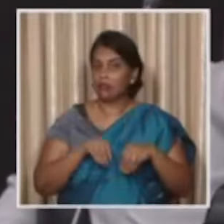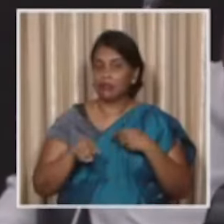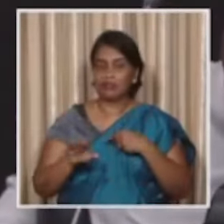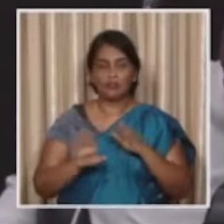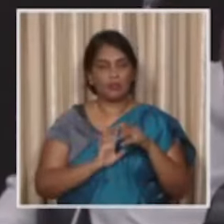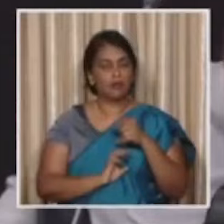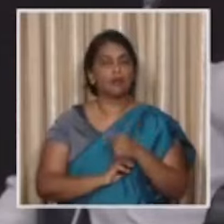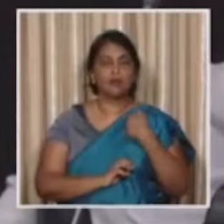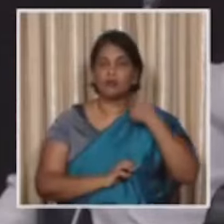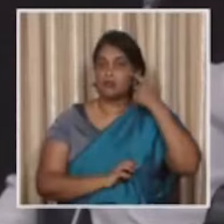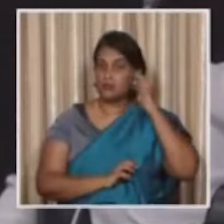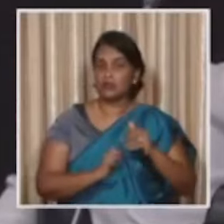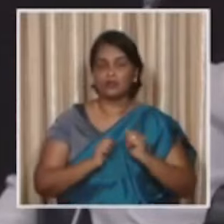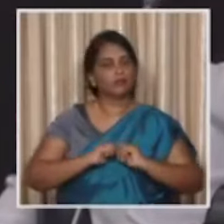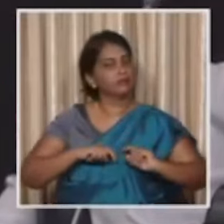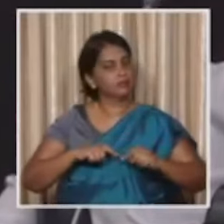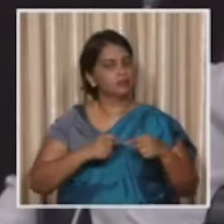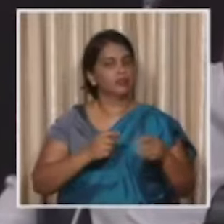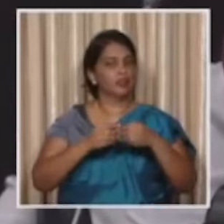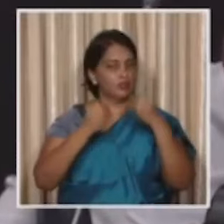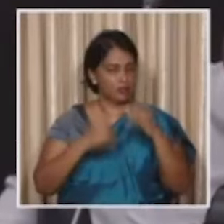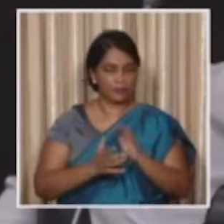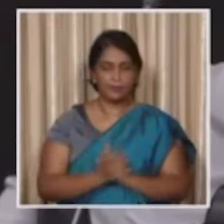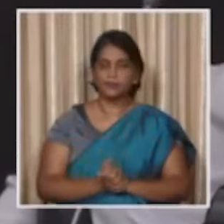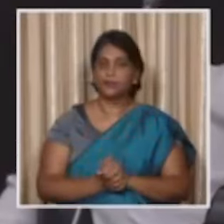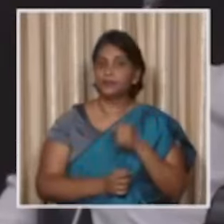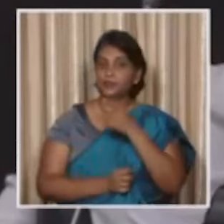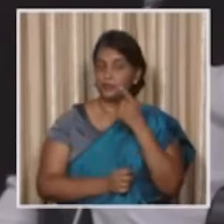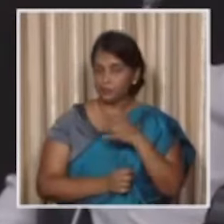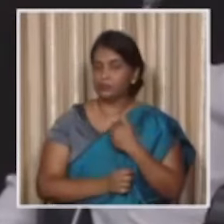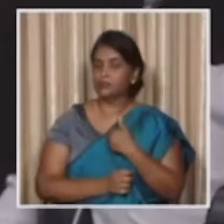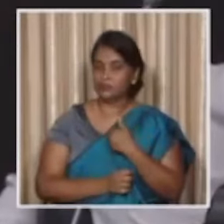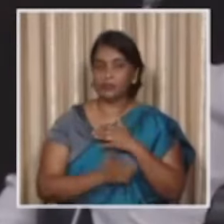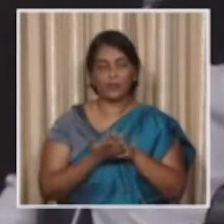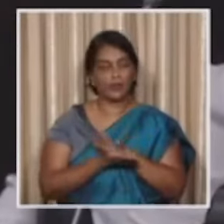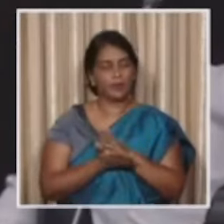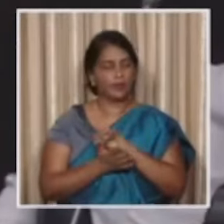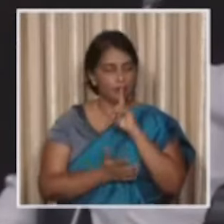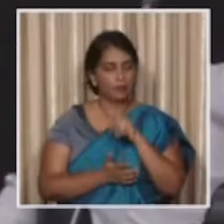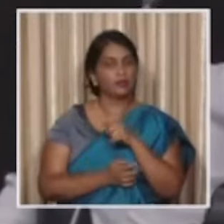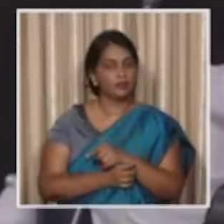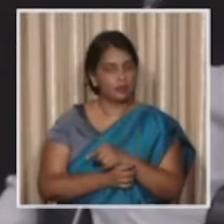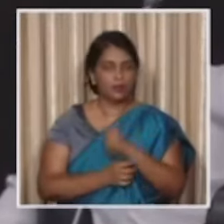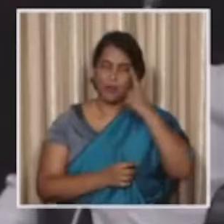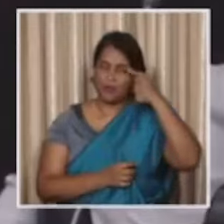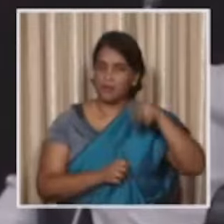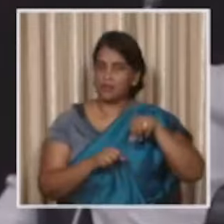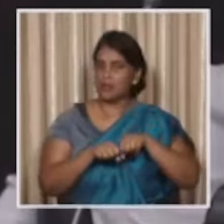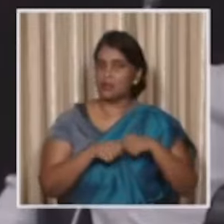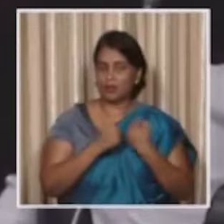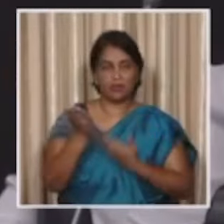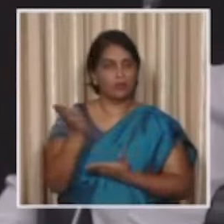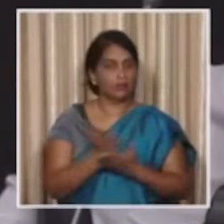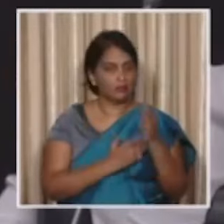හසුරවගෙන බලාපොරොත්තු වෙනවා මේ වැඩපිළිවෙල කඩාකප්පල් කරන්න. ඒ නිසා අපි පැහැදිලිව කියනවා මේ විශ්වාස භංගයේ මේ වෙලාවේ